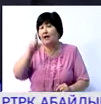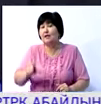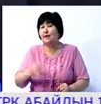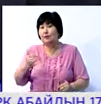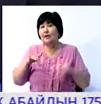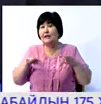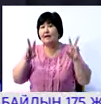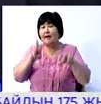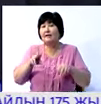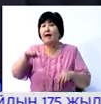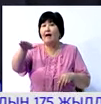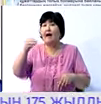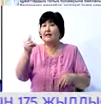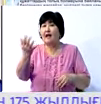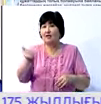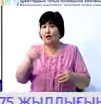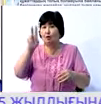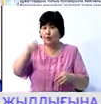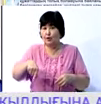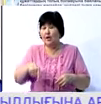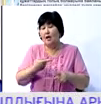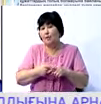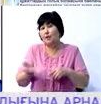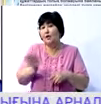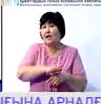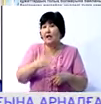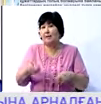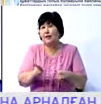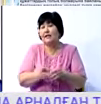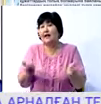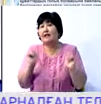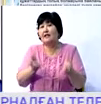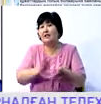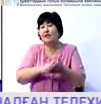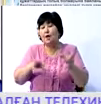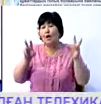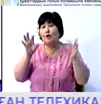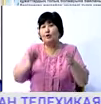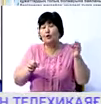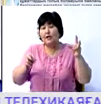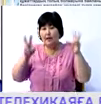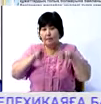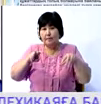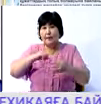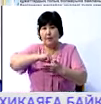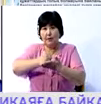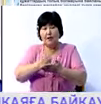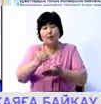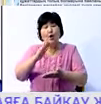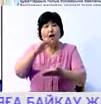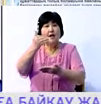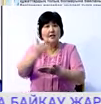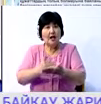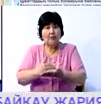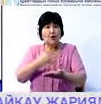қаралды. Қарыз ақша өндіру жөніндегі тараптардың медиация шартымен келісілген шарты сотта қабылданып бекітілді. Бұл шарт бойынша